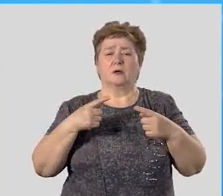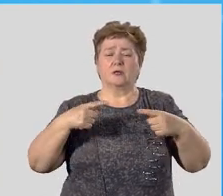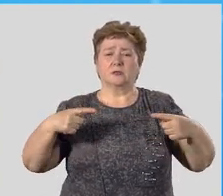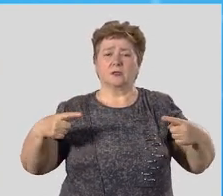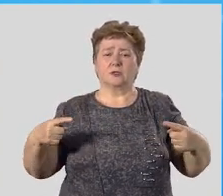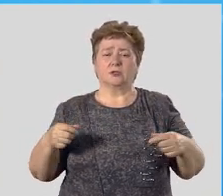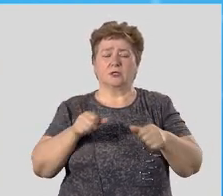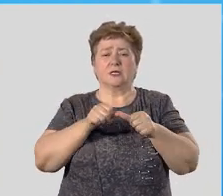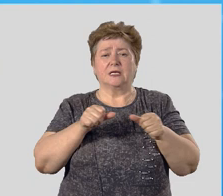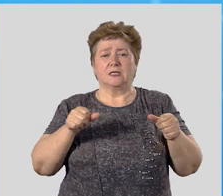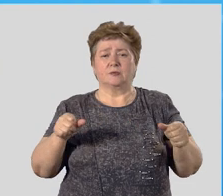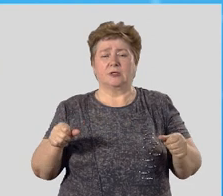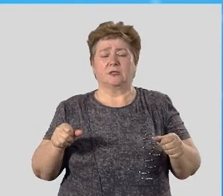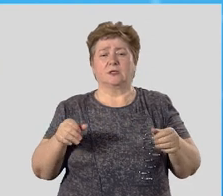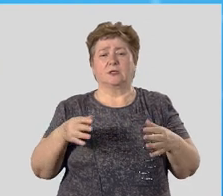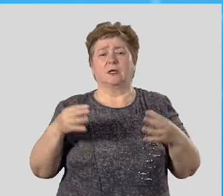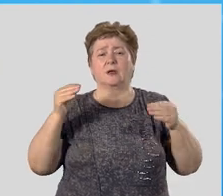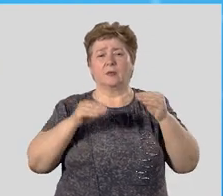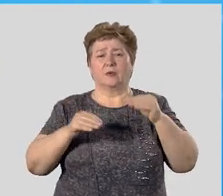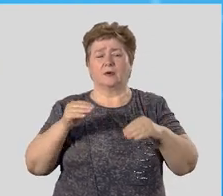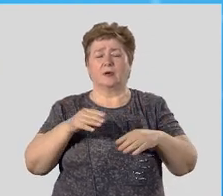различные измерительные приборы.